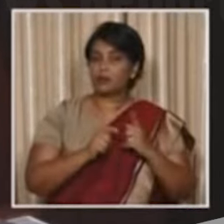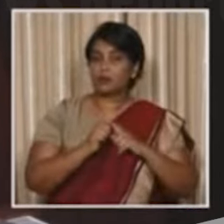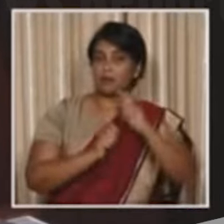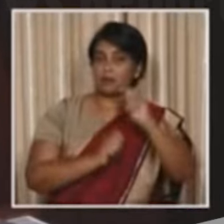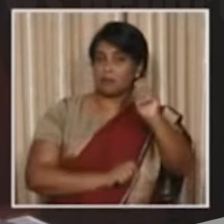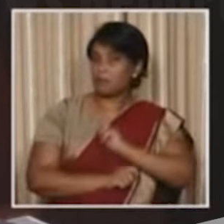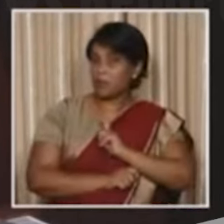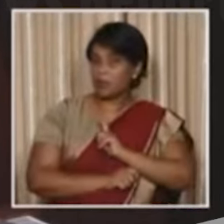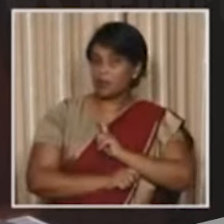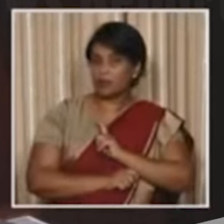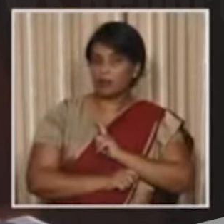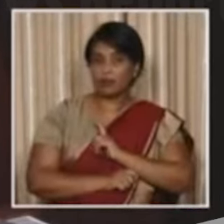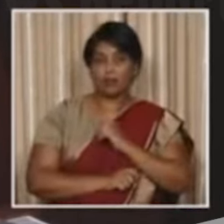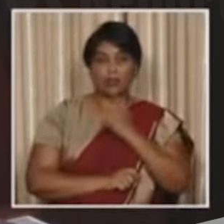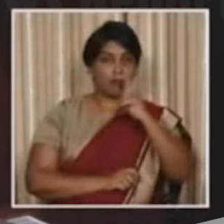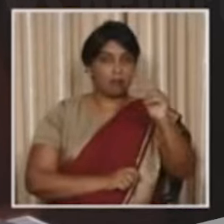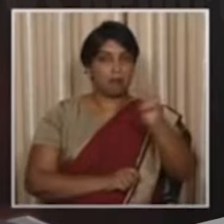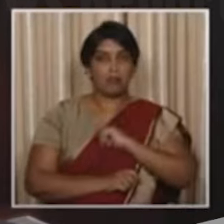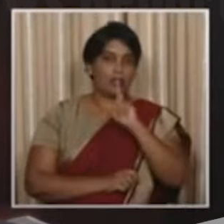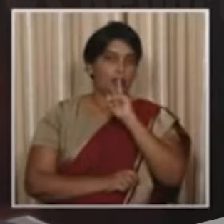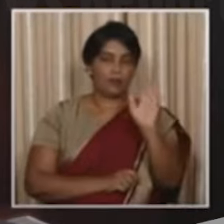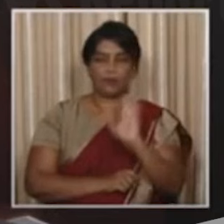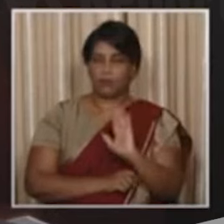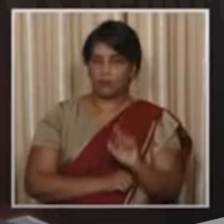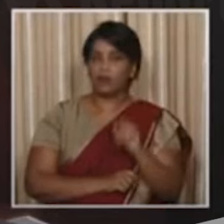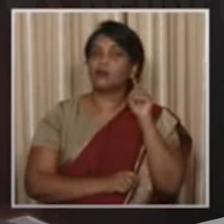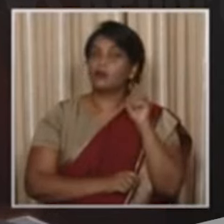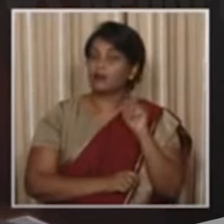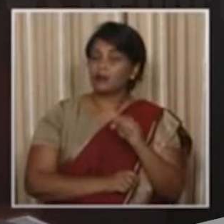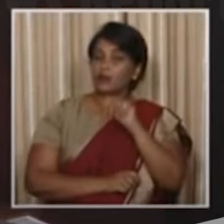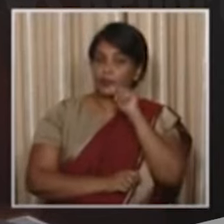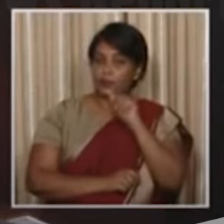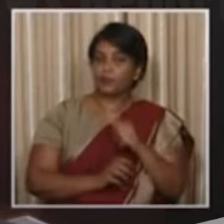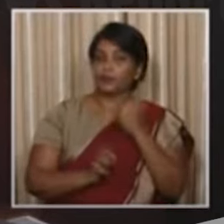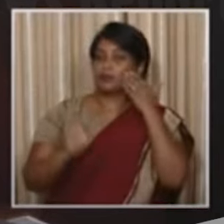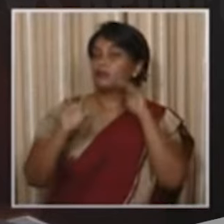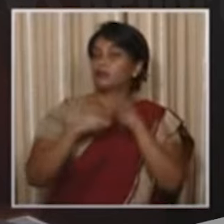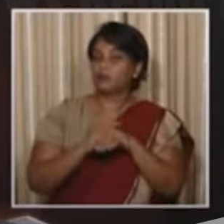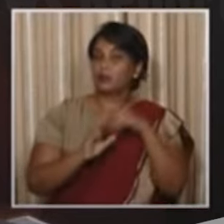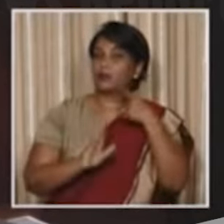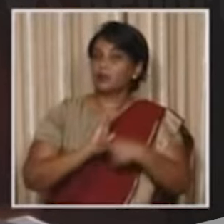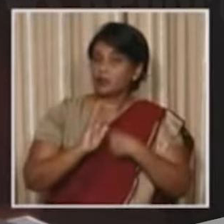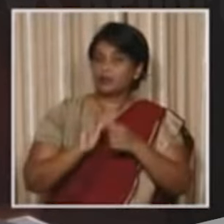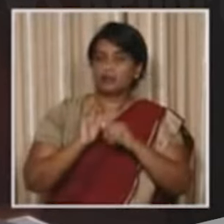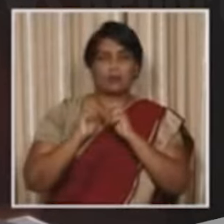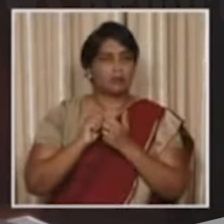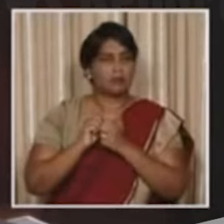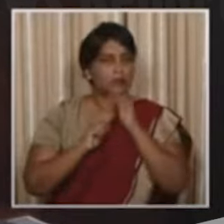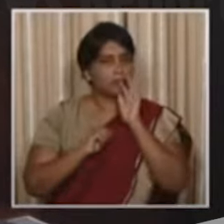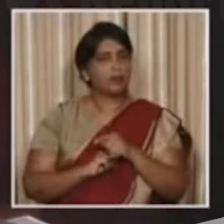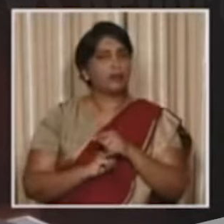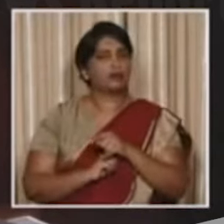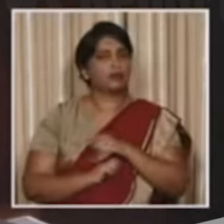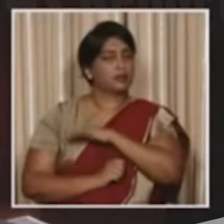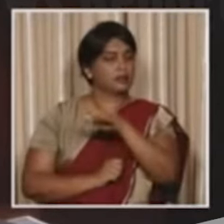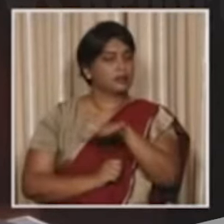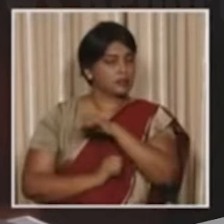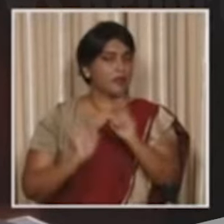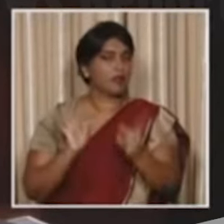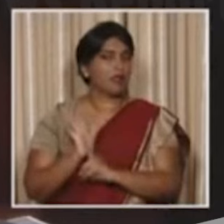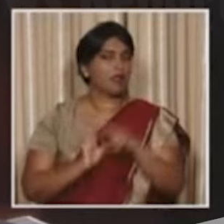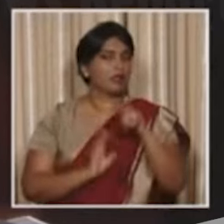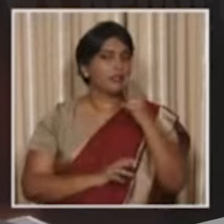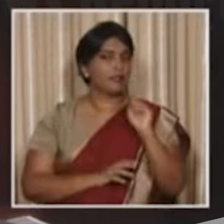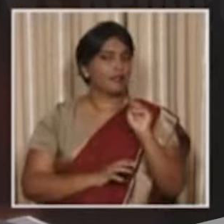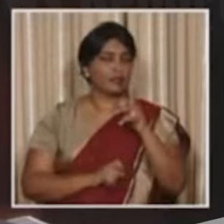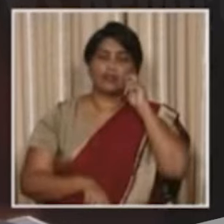ඉල්ලීමක් ප්‍රමුඛතාවයක් හැටියට දැම්මේ නැහැ. ඒ අය ඇත්ත වශයෙන්ම ඉදිරිපත් වුණේ මේ රටේ අගතියට පත් වුණු මේ රටේ